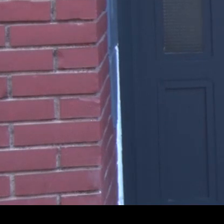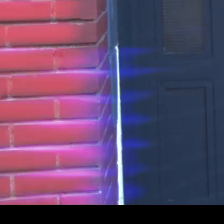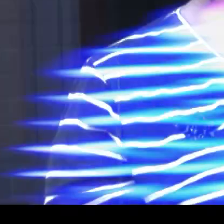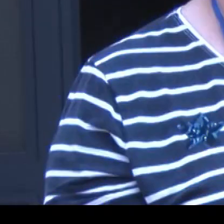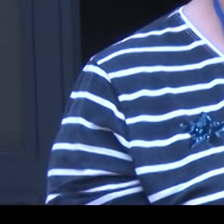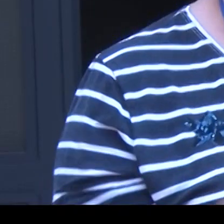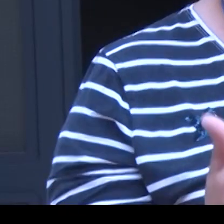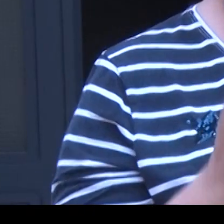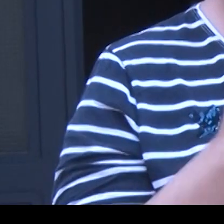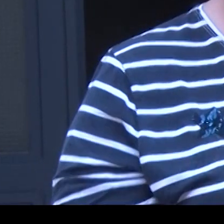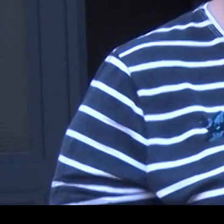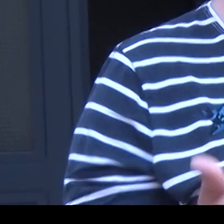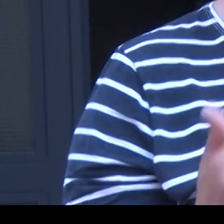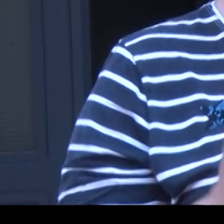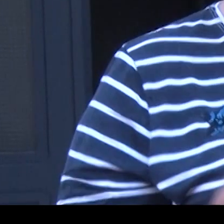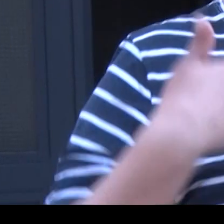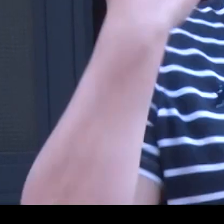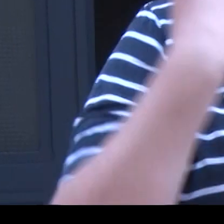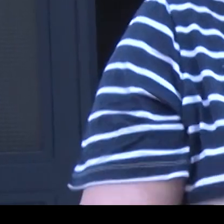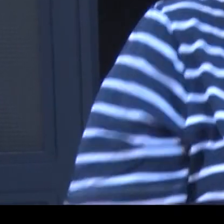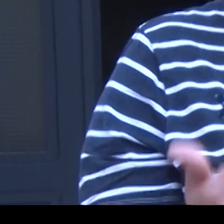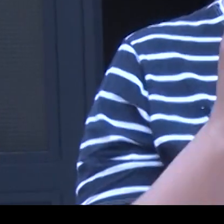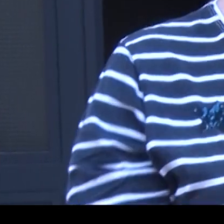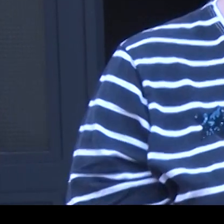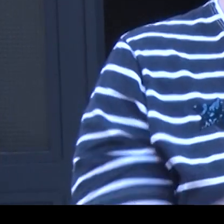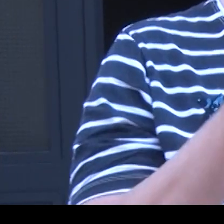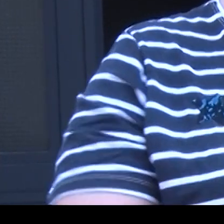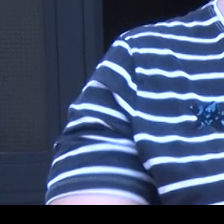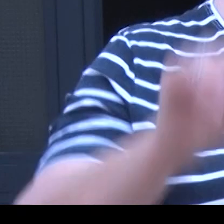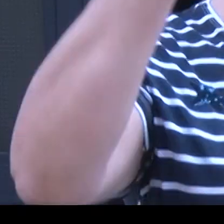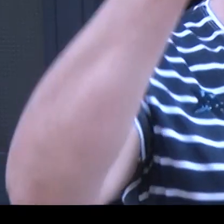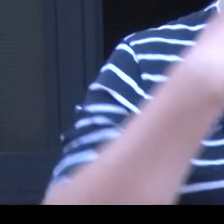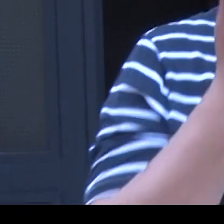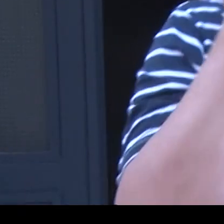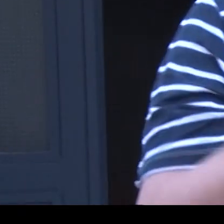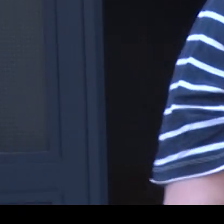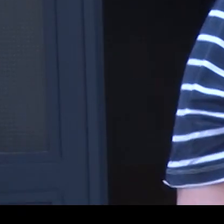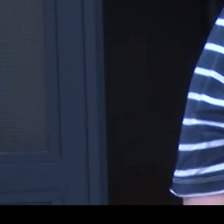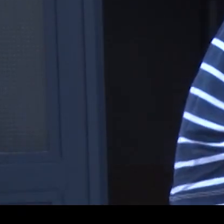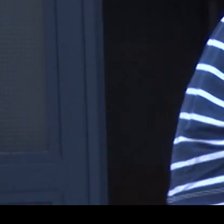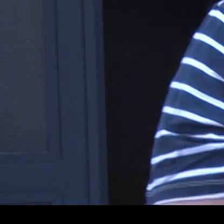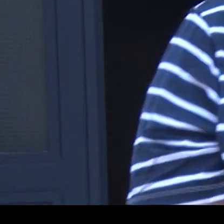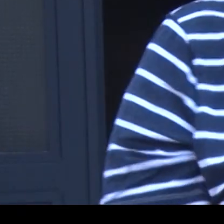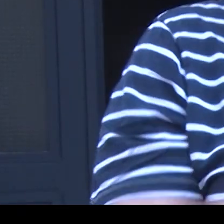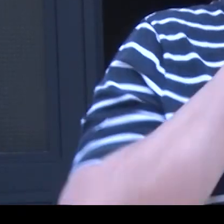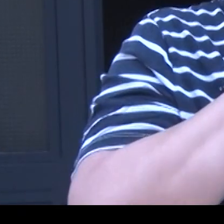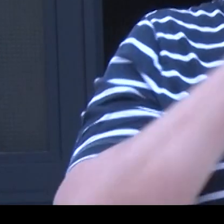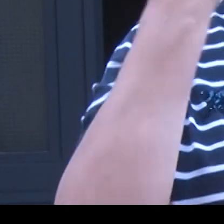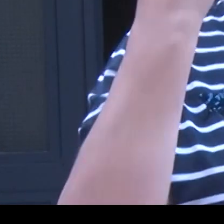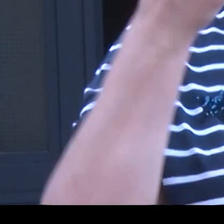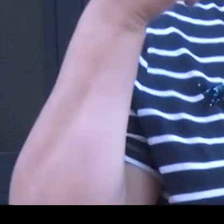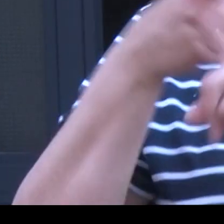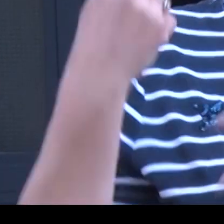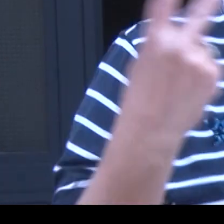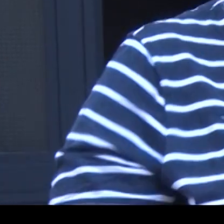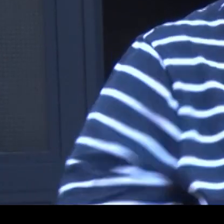lidhë. E di që për mua shumë vonë, për këtë gjeneratë është pa tjetër dohët shkrimi dhe ledzimi. Më rëndësi është shkrimi dhe ledzimi